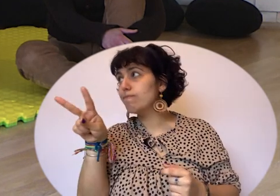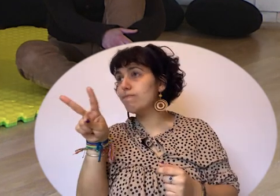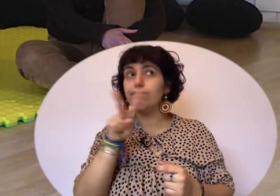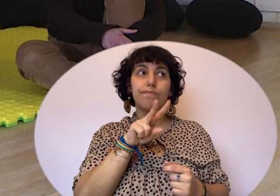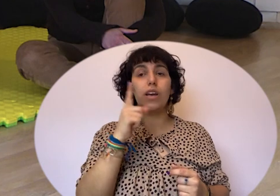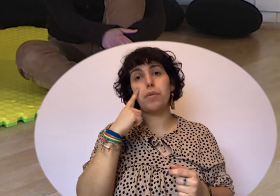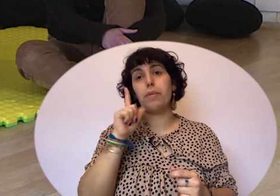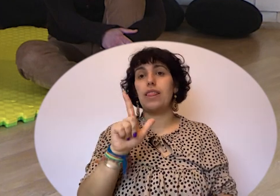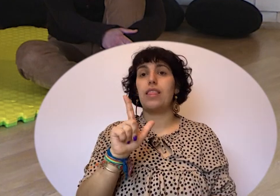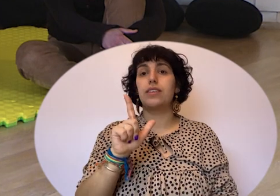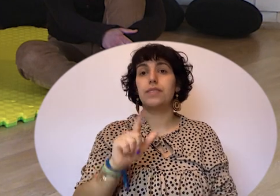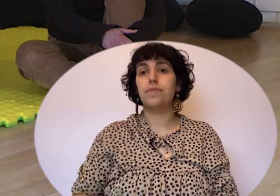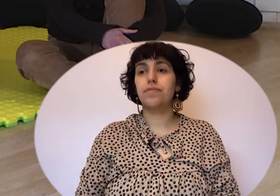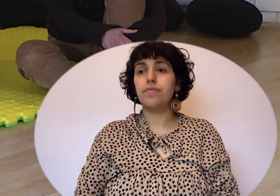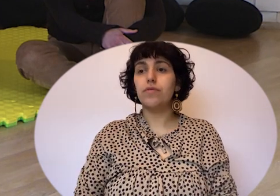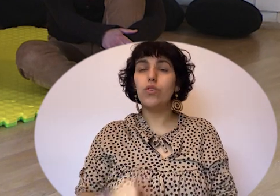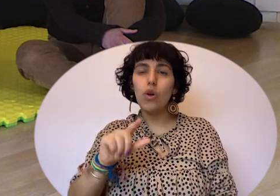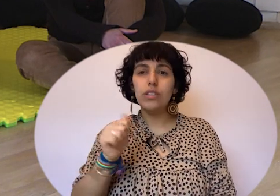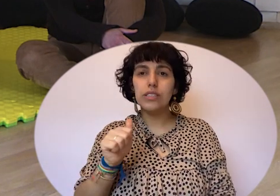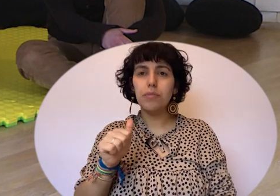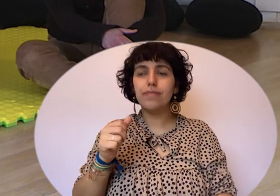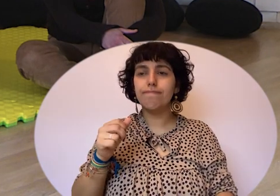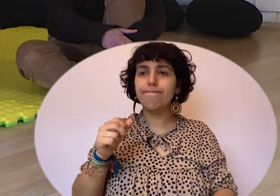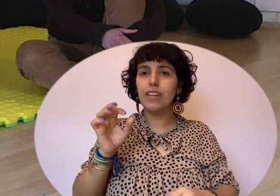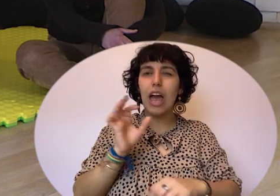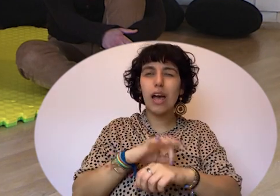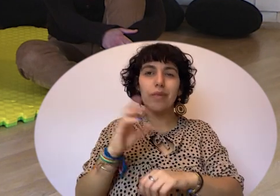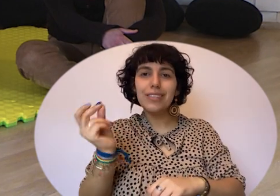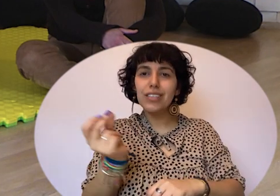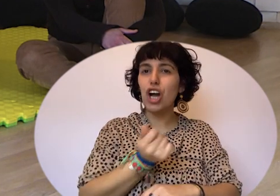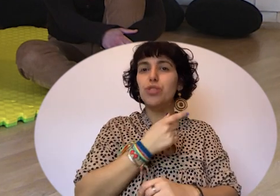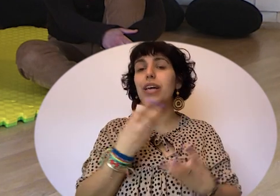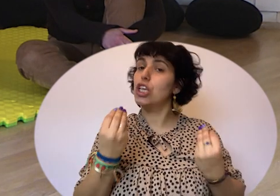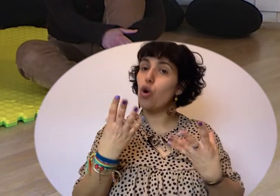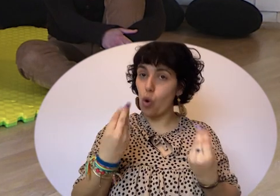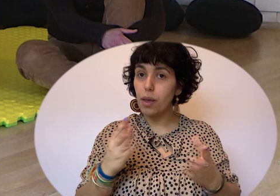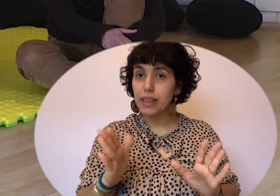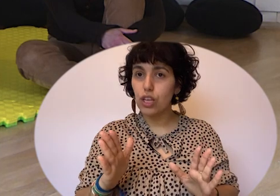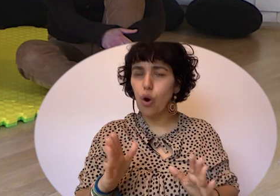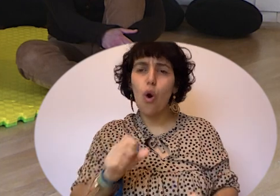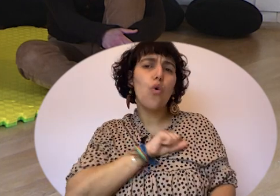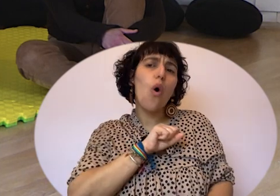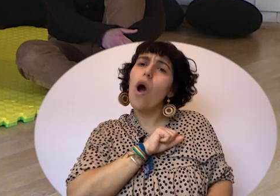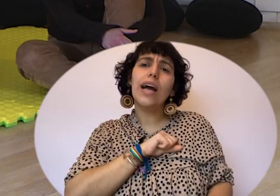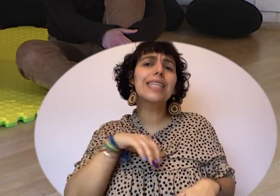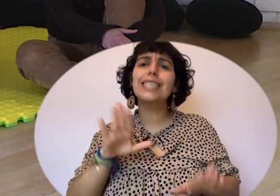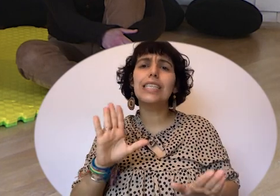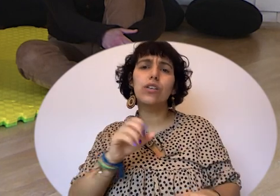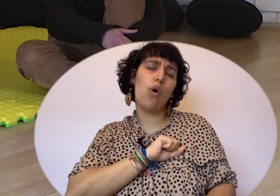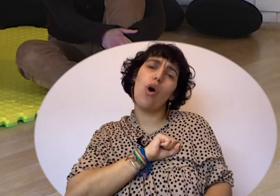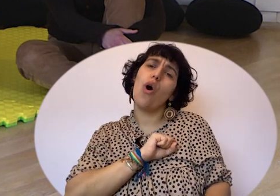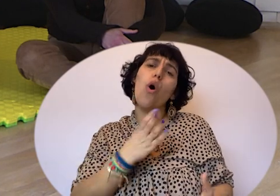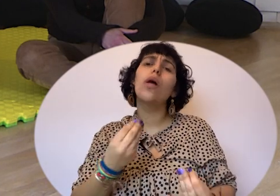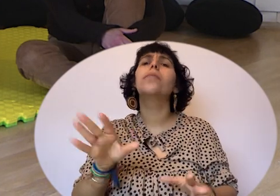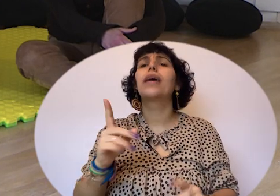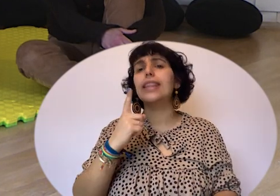bazen oraya hiç dahil olmamak ve hızlı bir şekilde mekan uzaklaşmakta bir savunmak için olabiliyor bunu Korkaklık